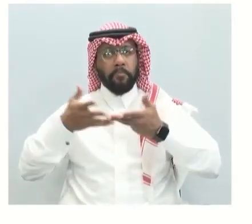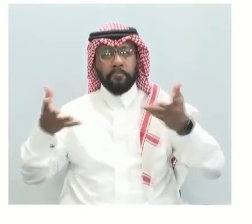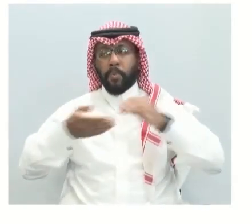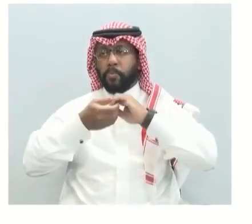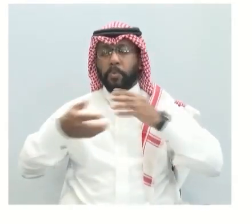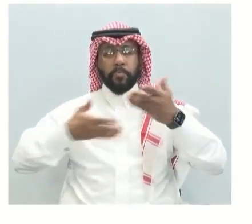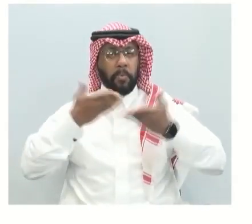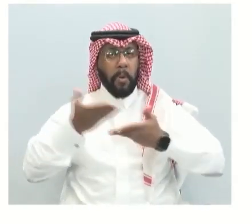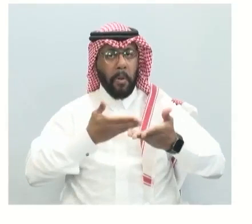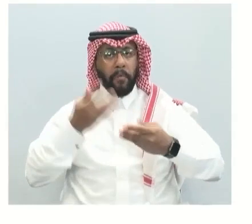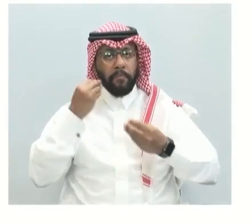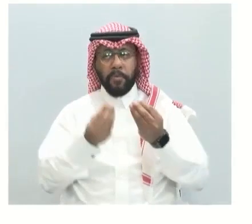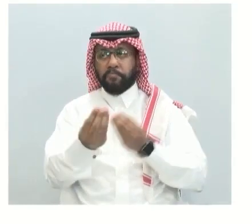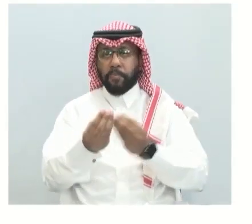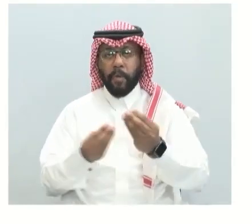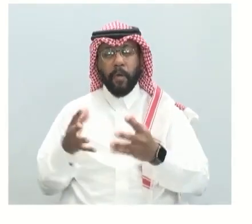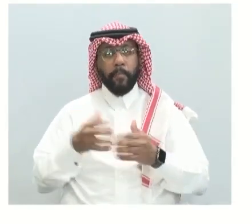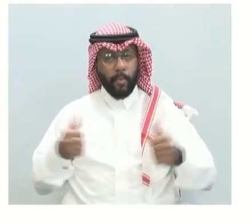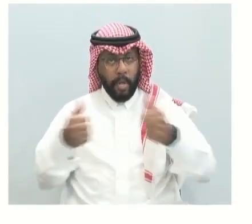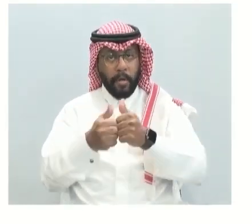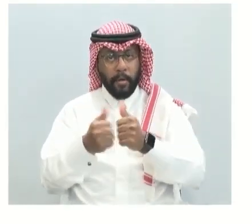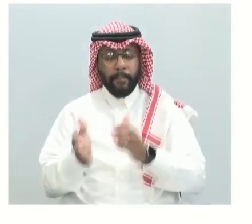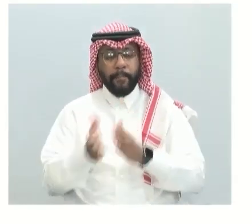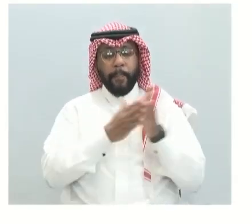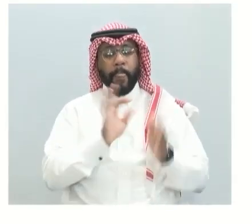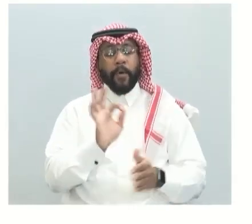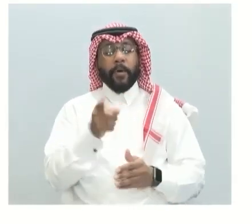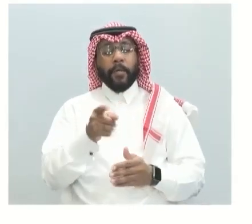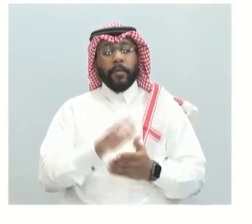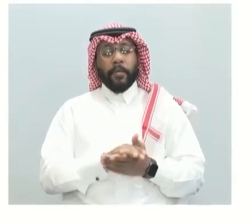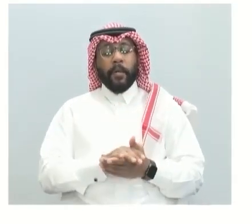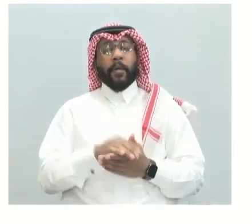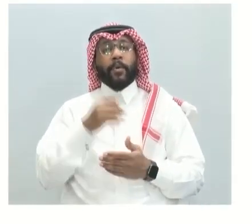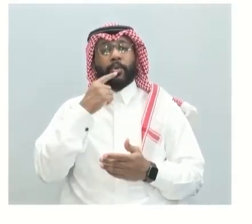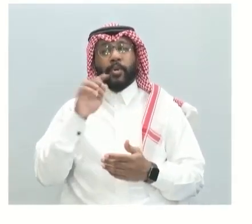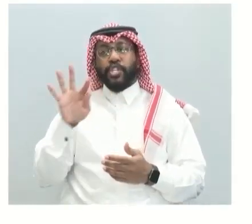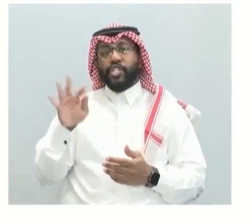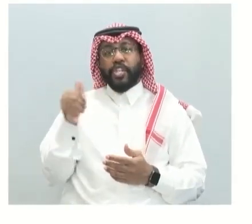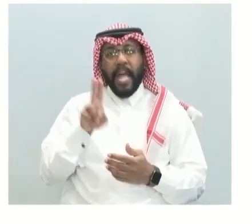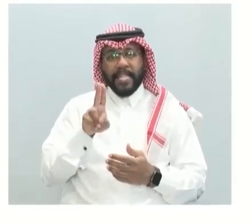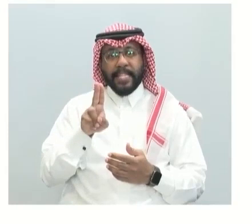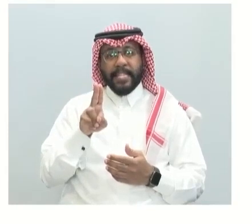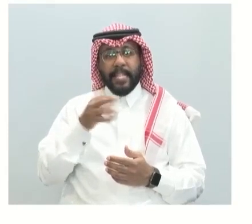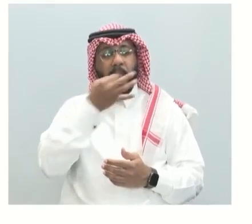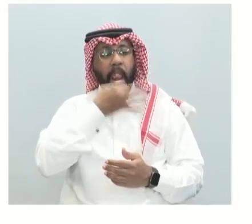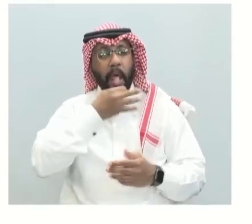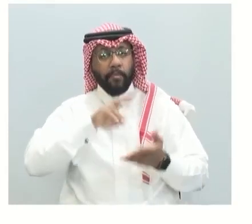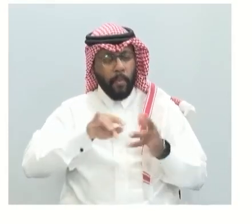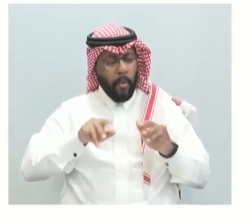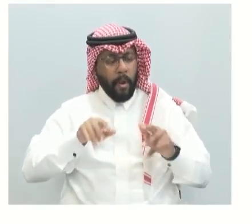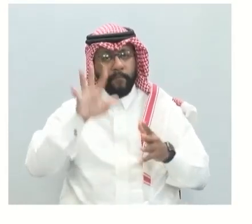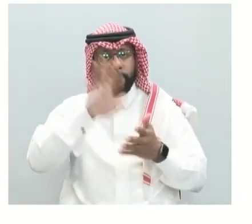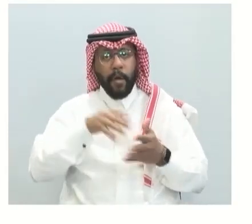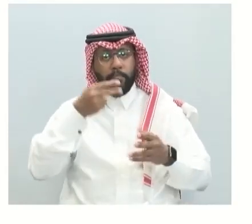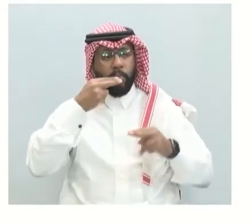الاصدقاء والاقارب ما هي اداه التواصل احسنتم نستخدم عاده الشات او المحادثه للتواصل مع